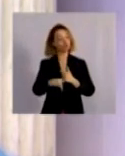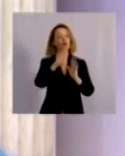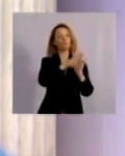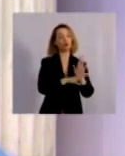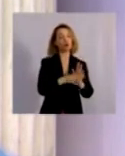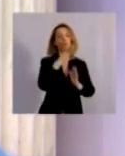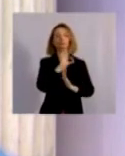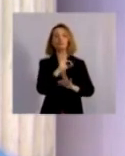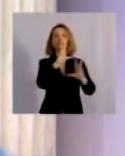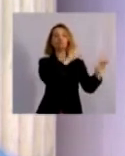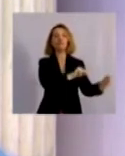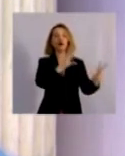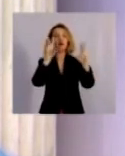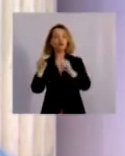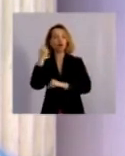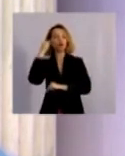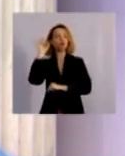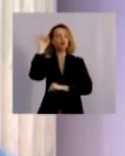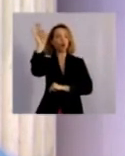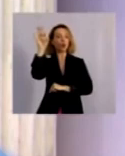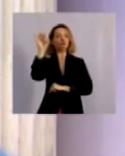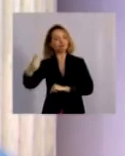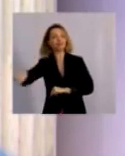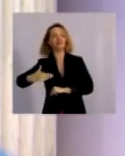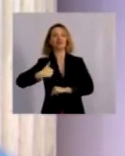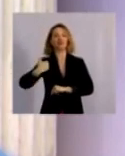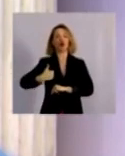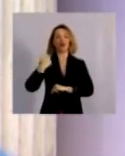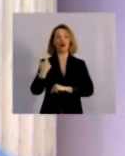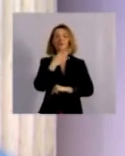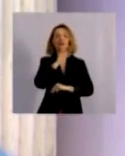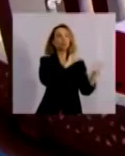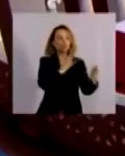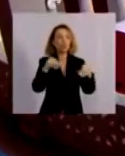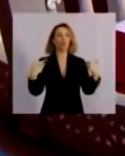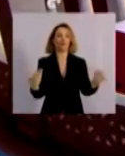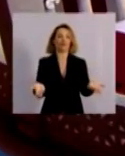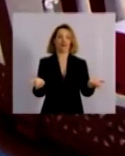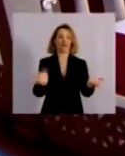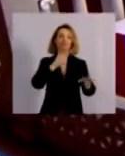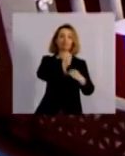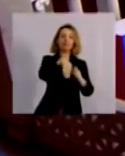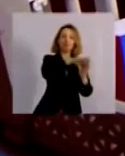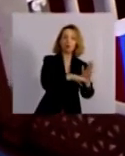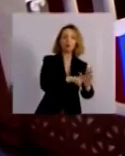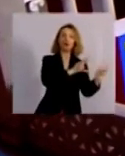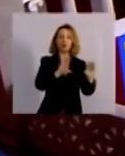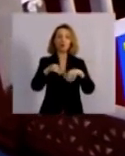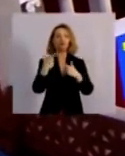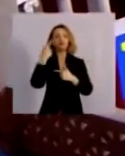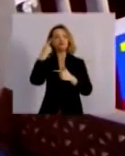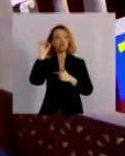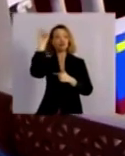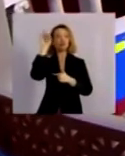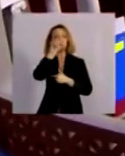τις επαγγελματικές στοχεύσεις της νεολαίας, όπως και με την καθημερινότητά τους.